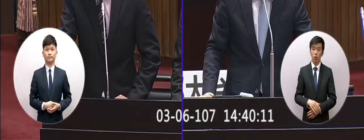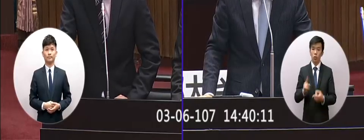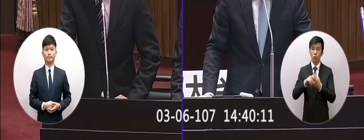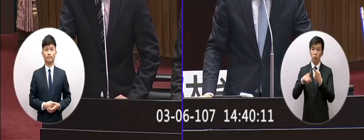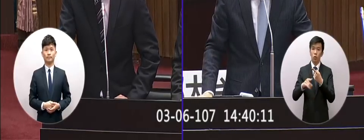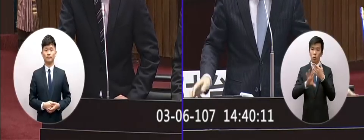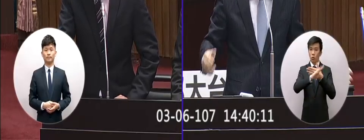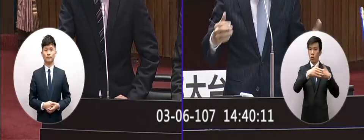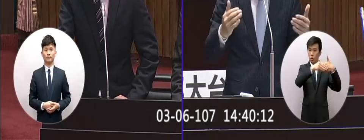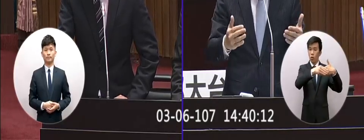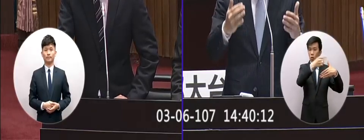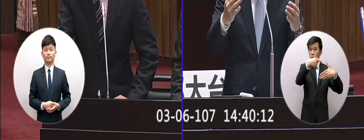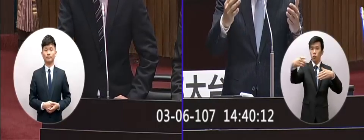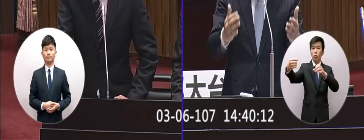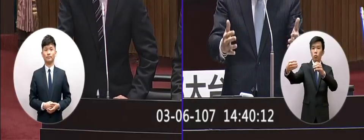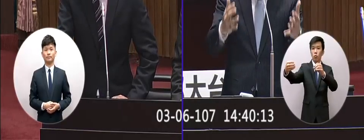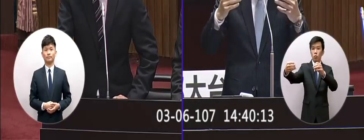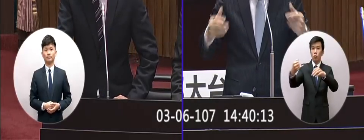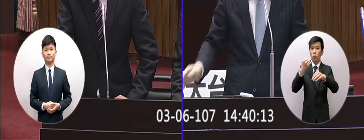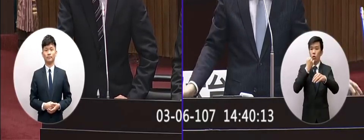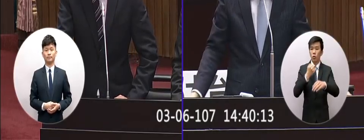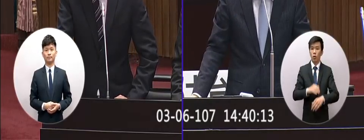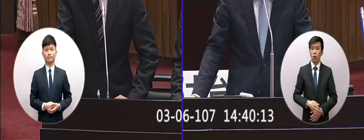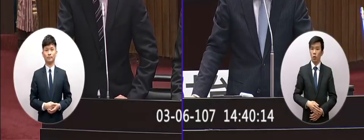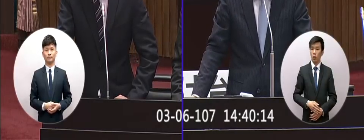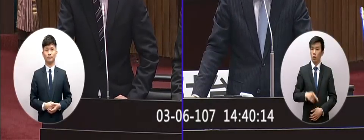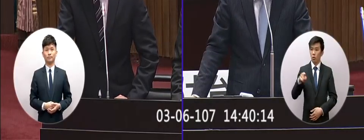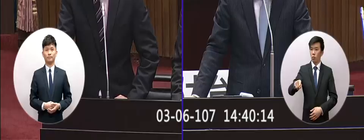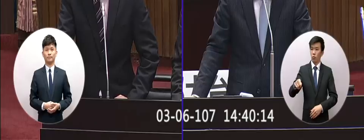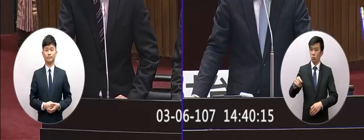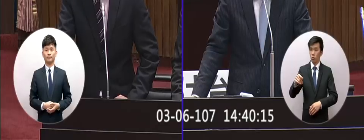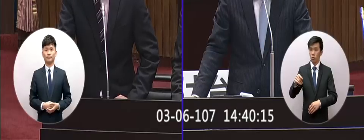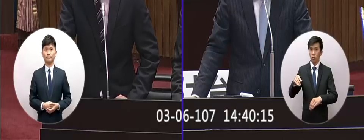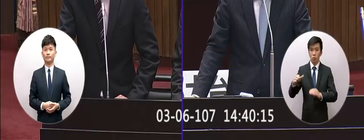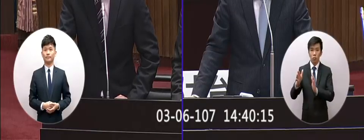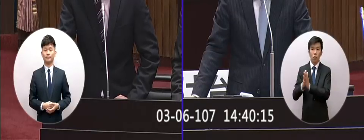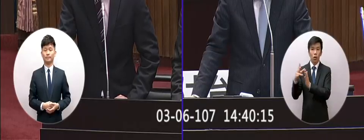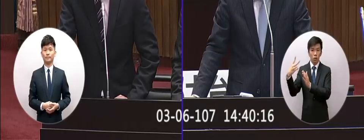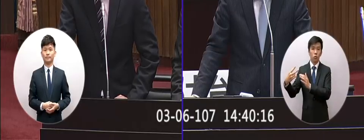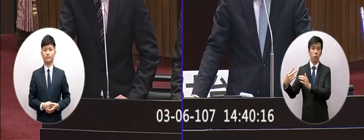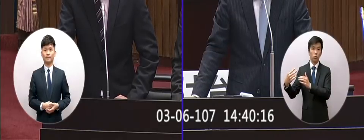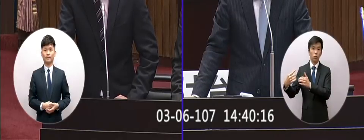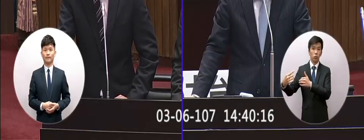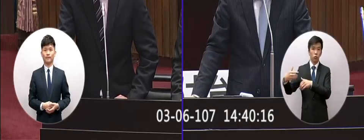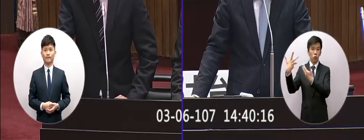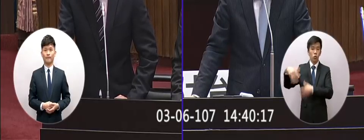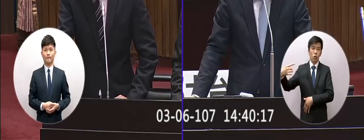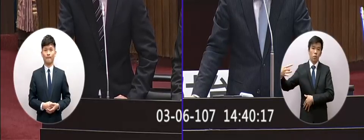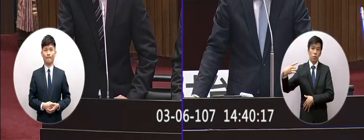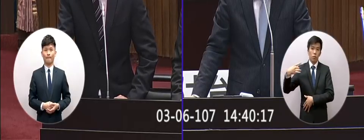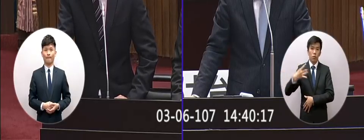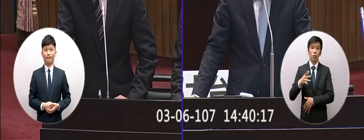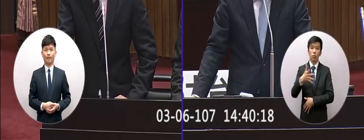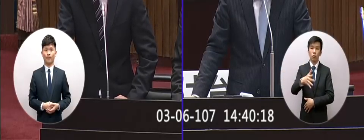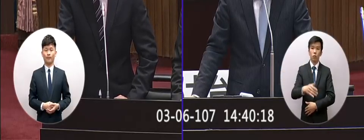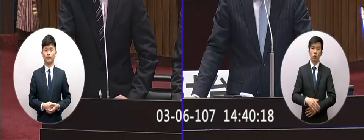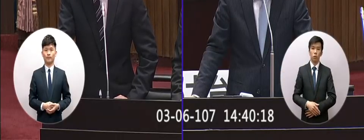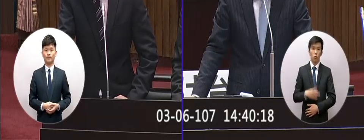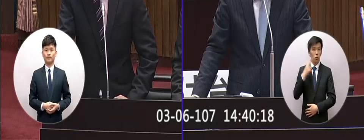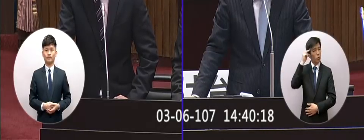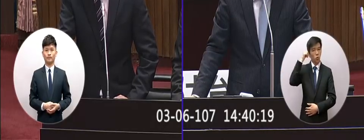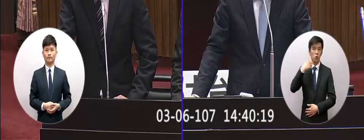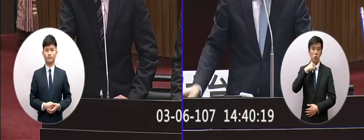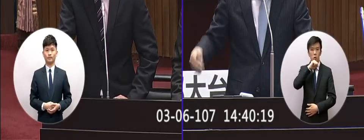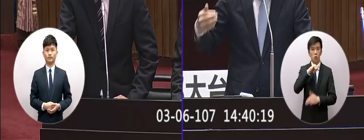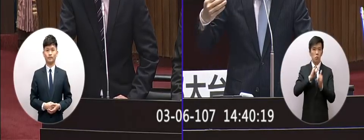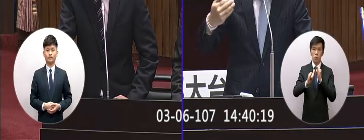径啊。为什么一定要当下用这样子的行为来对待我们？这是我觉得国人无法接受